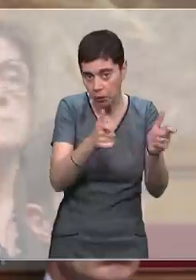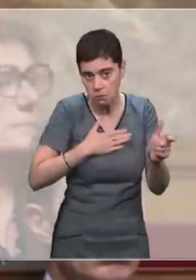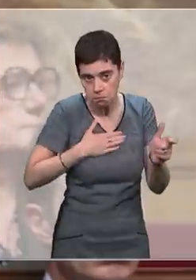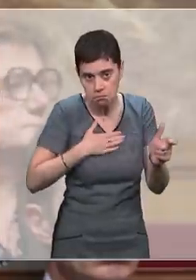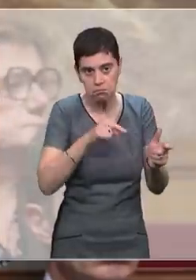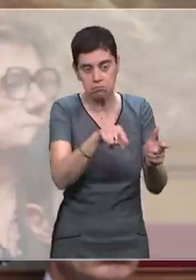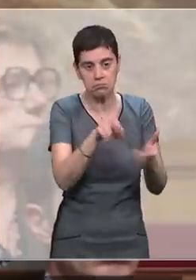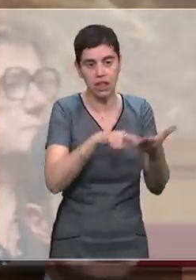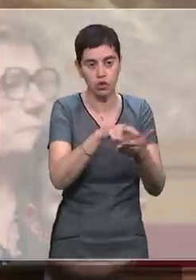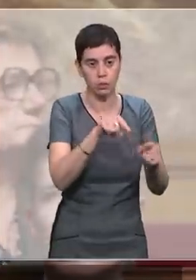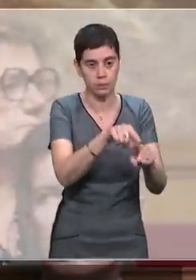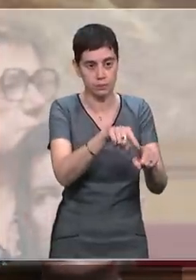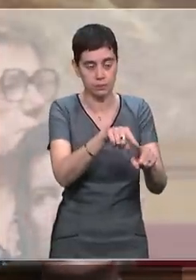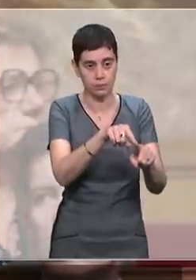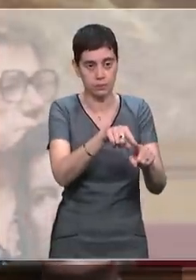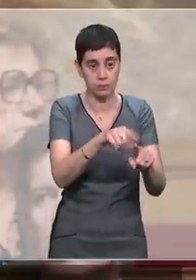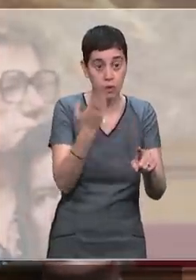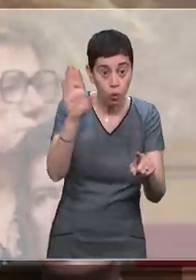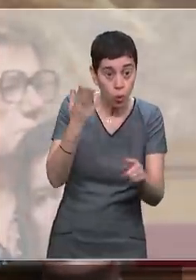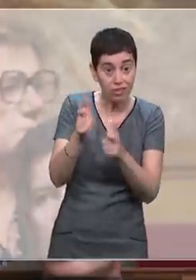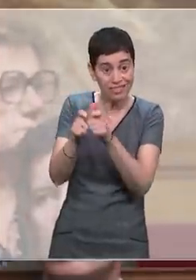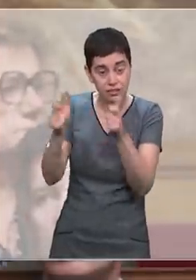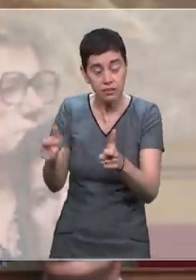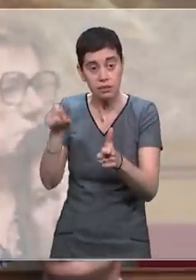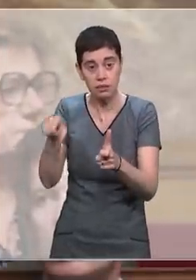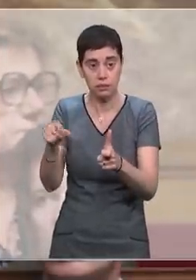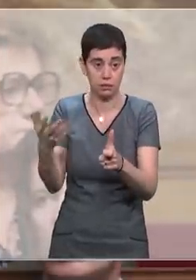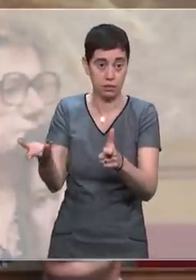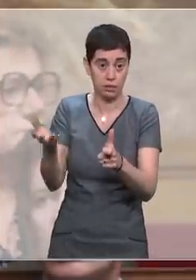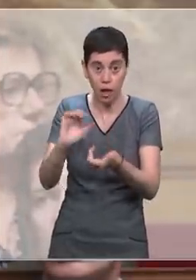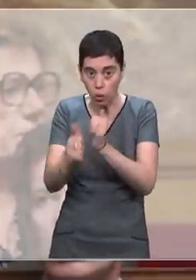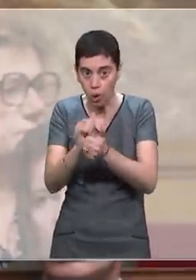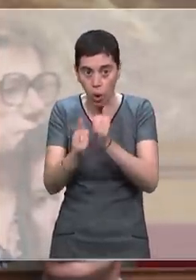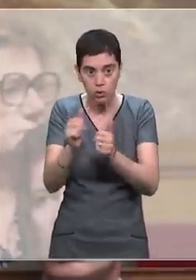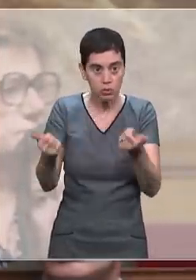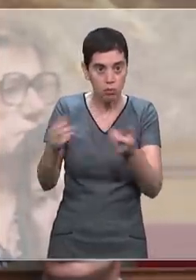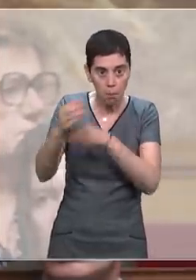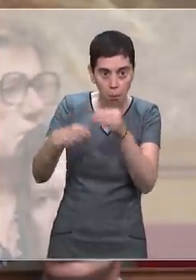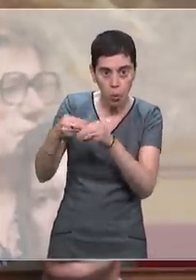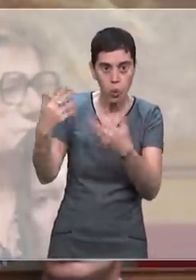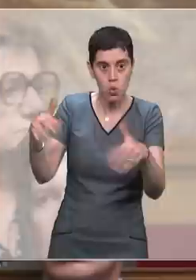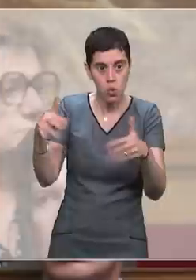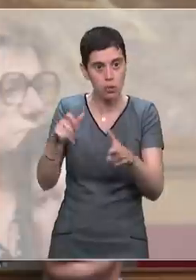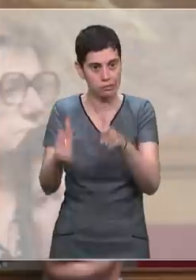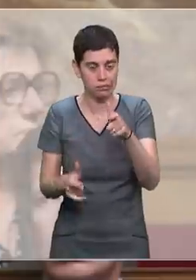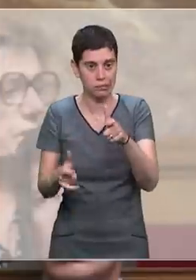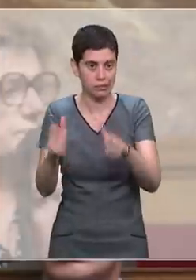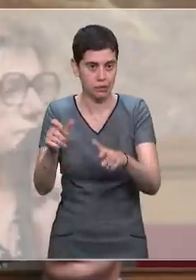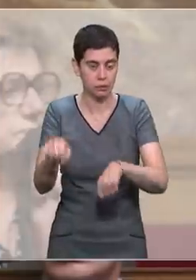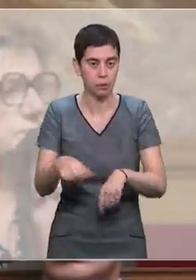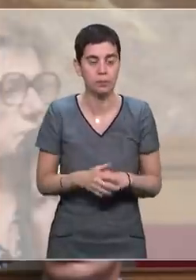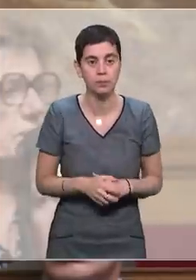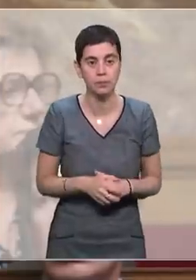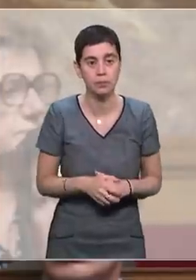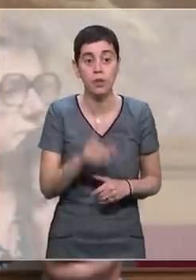en difficulté du fait notamment d'une exposition forte à la concurrence internationale. Monsieur le ministre, quelles